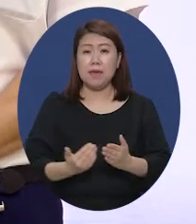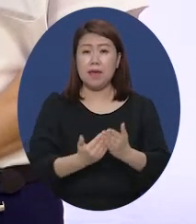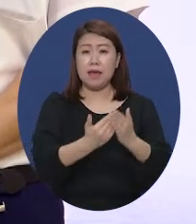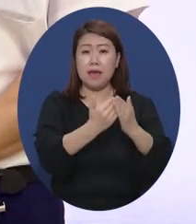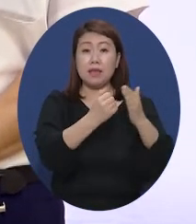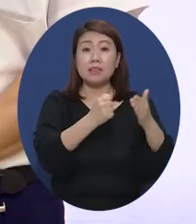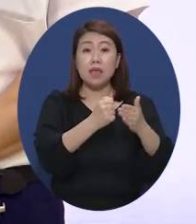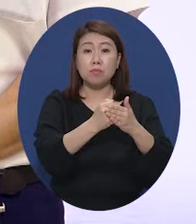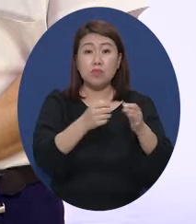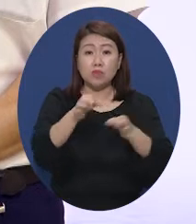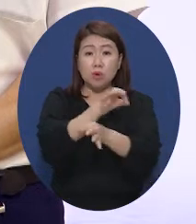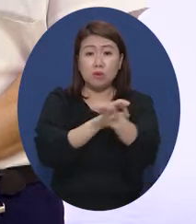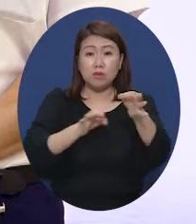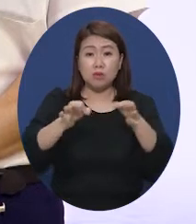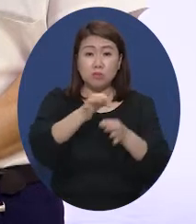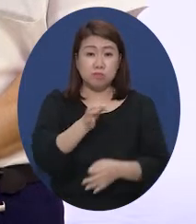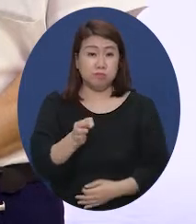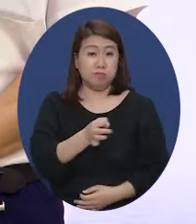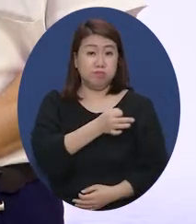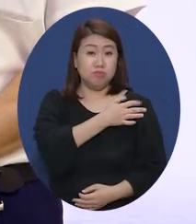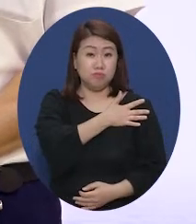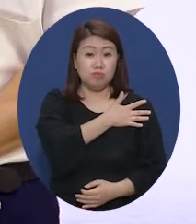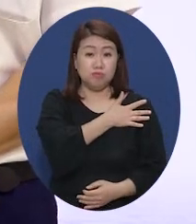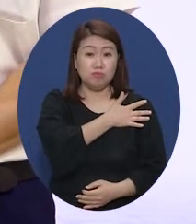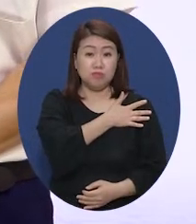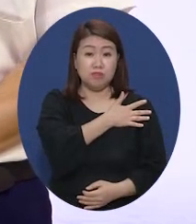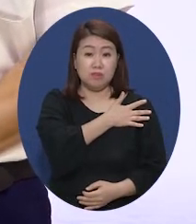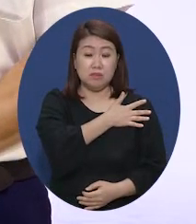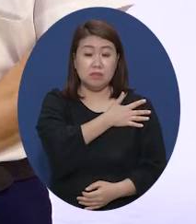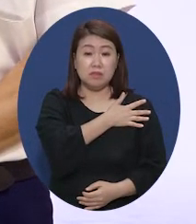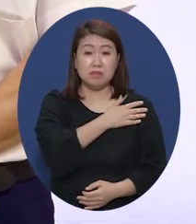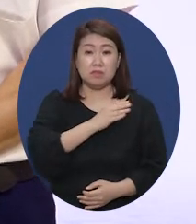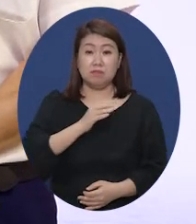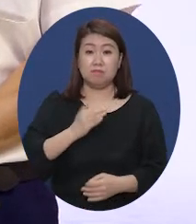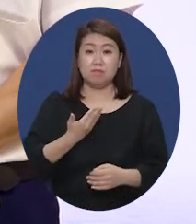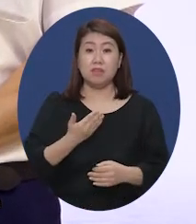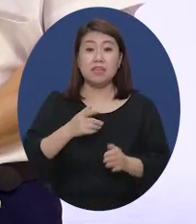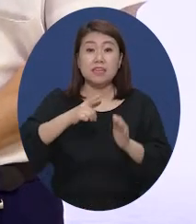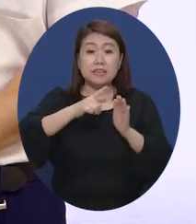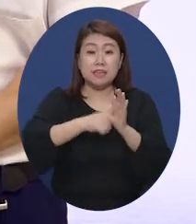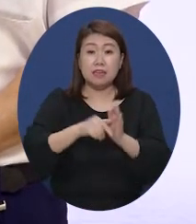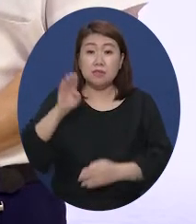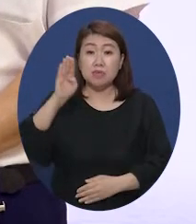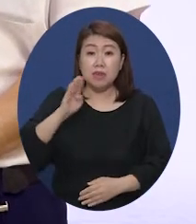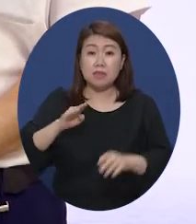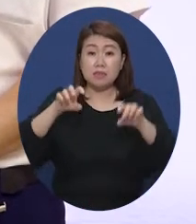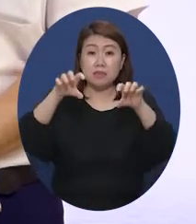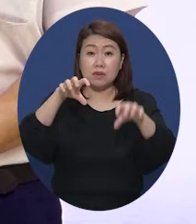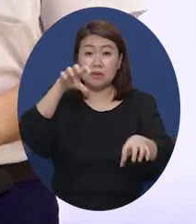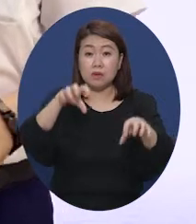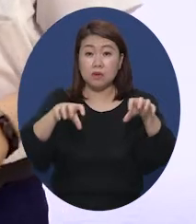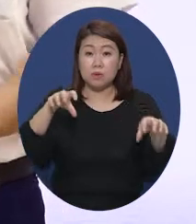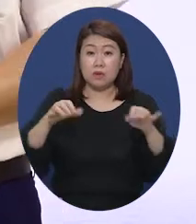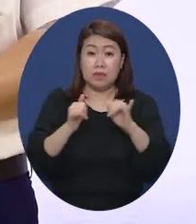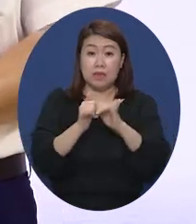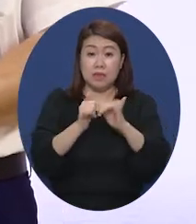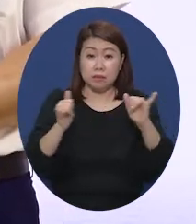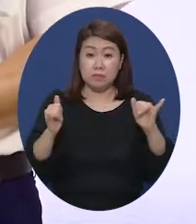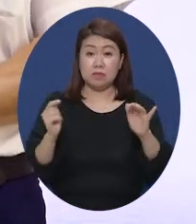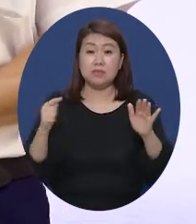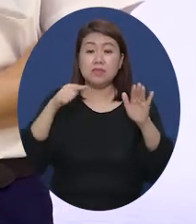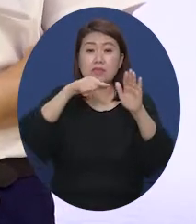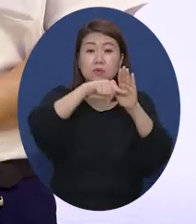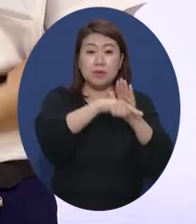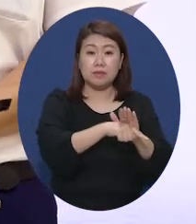발달돼서 정말 어마어마한 경제적 부를 누리게 됩니다. 아마존 지역이. 그래서 브라질 각 지역에서 많은